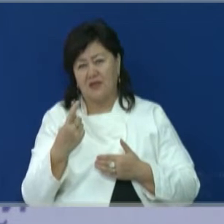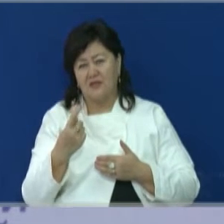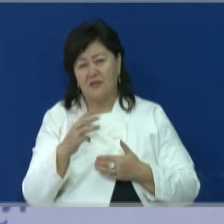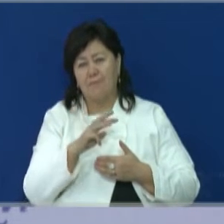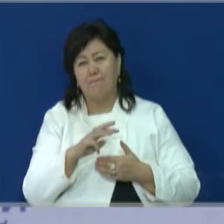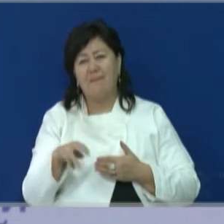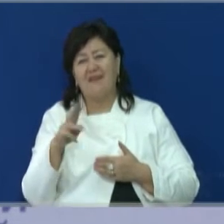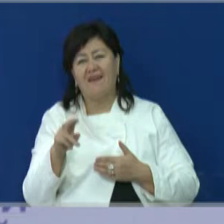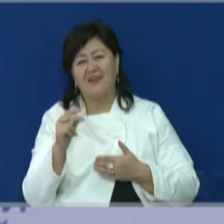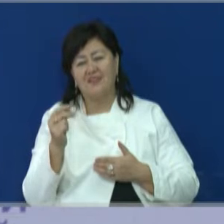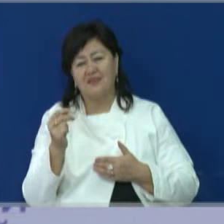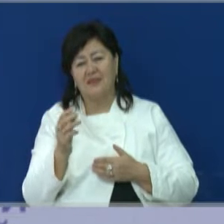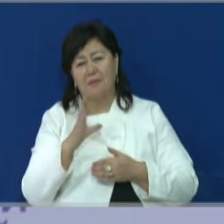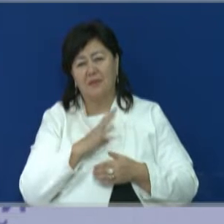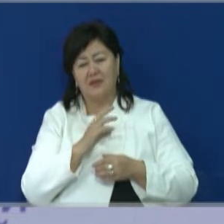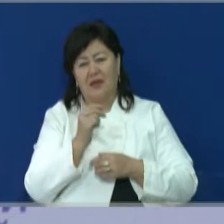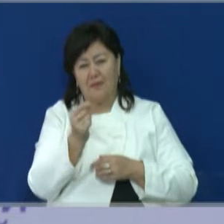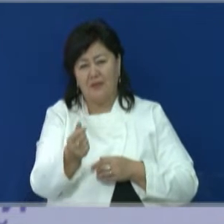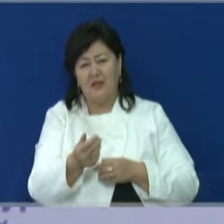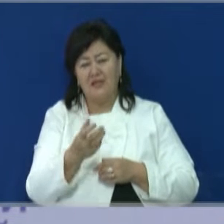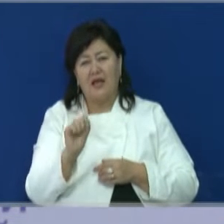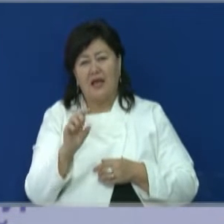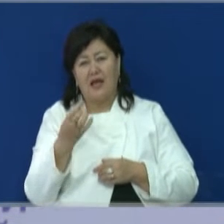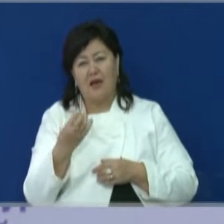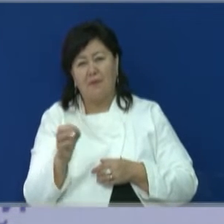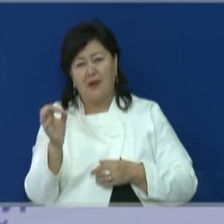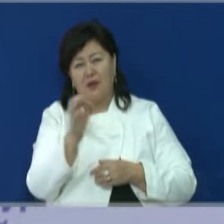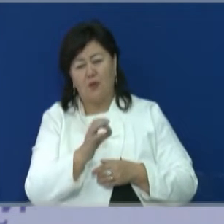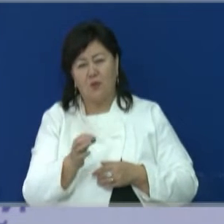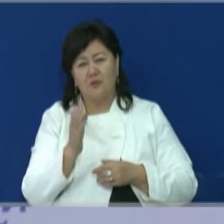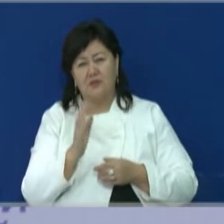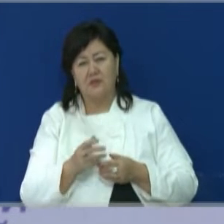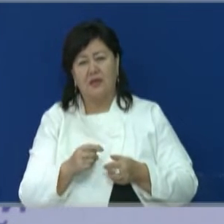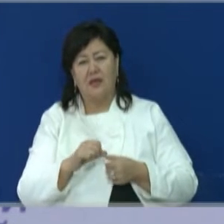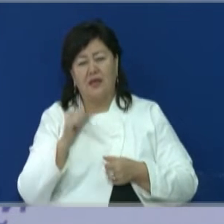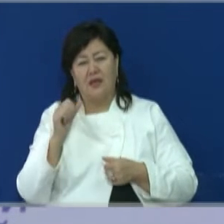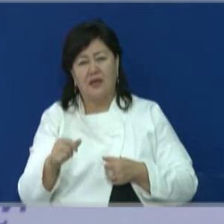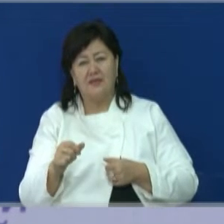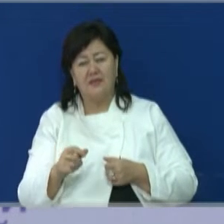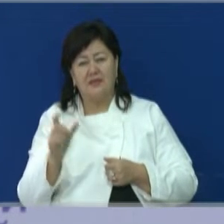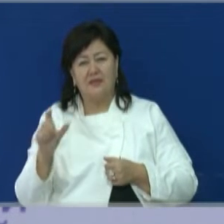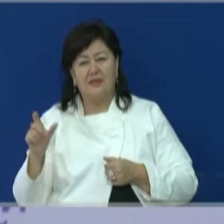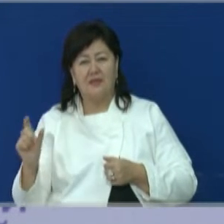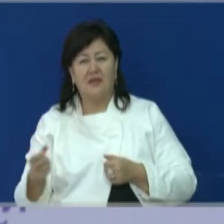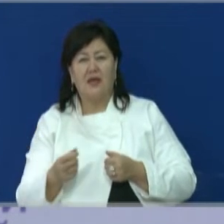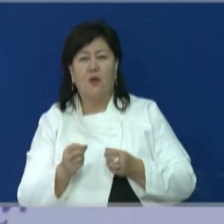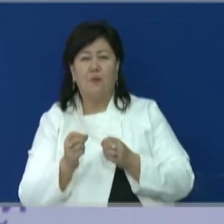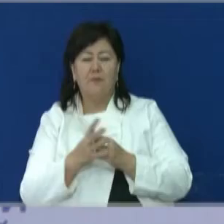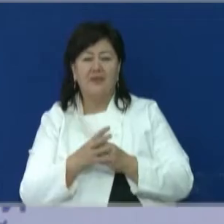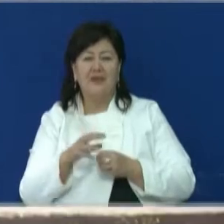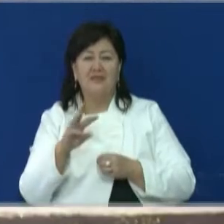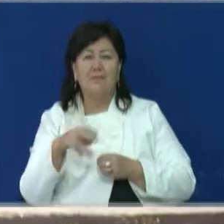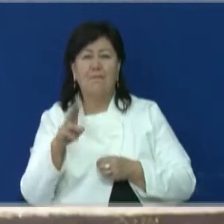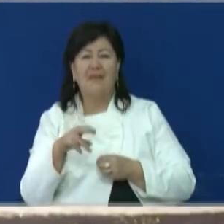миллиард теңге төленді. Бірақ Абай облысы бойынша жыл соңына дейін жүйеге қатысушылар 15 миллиард теңге алады деп